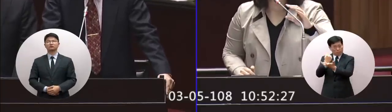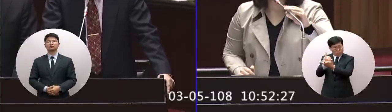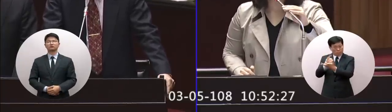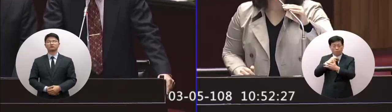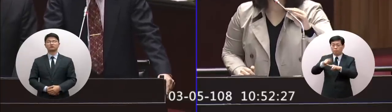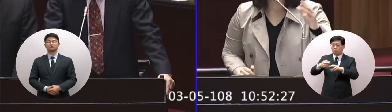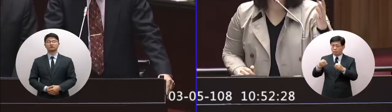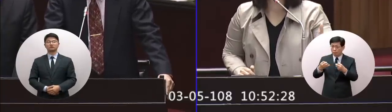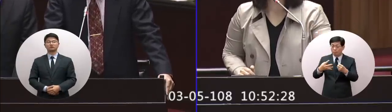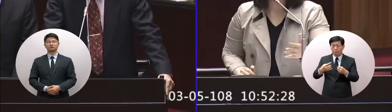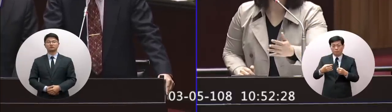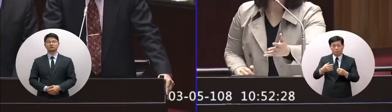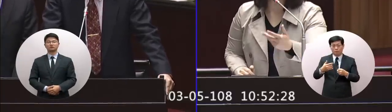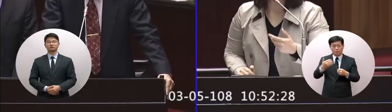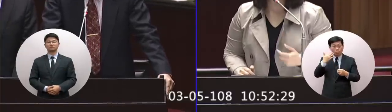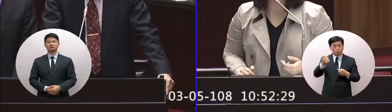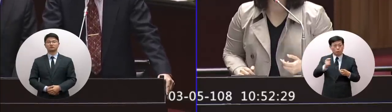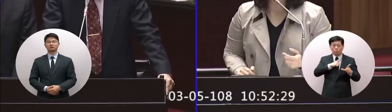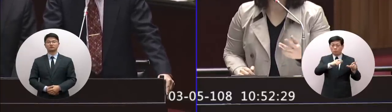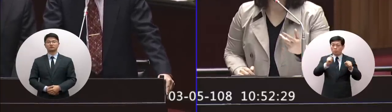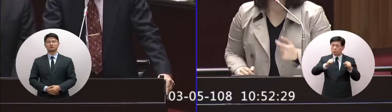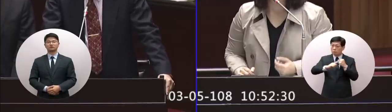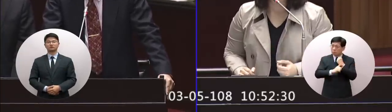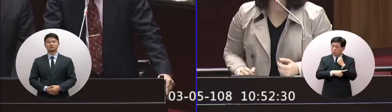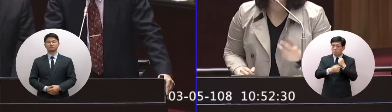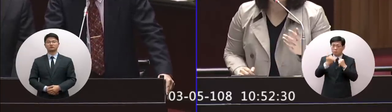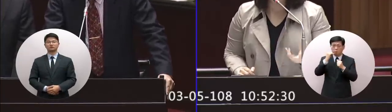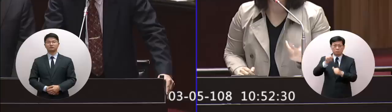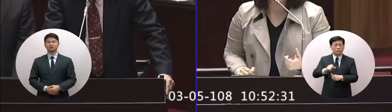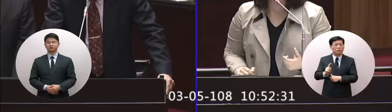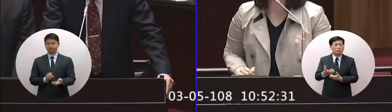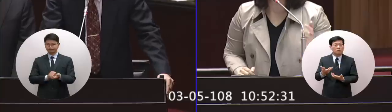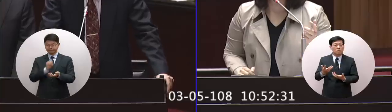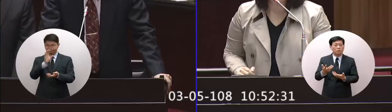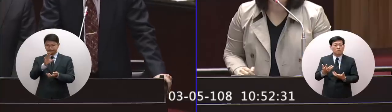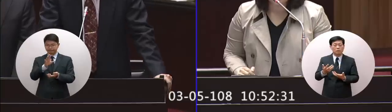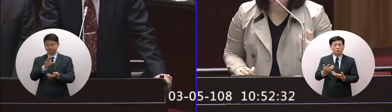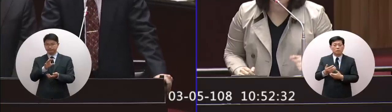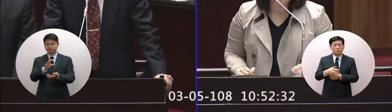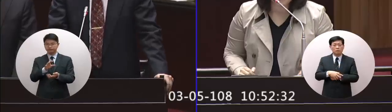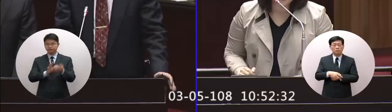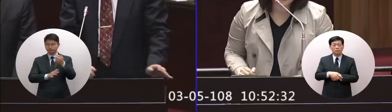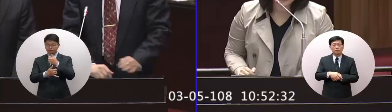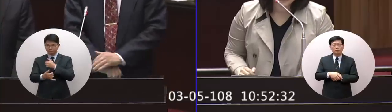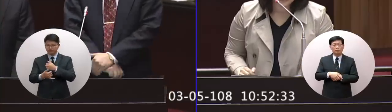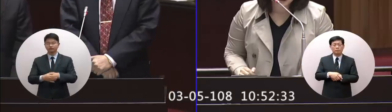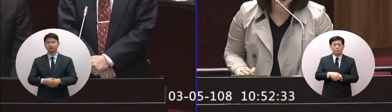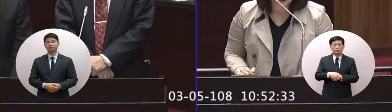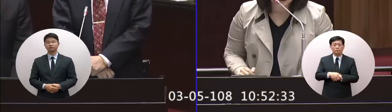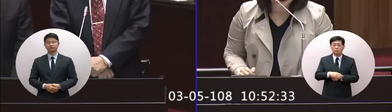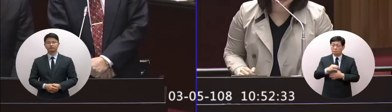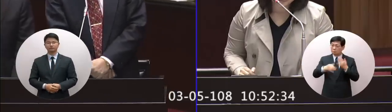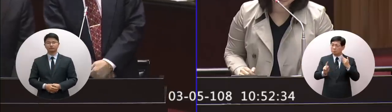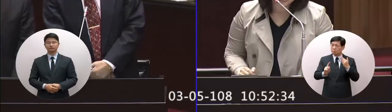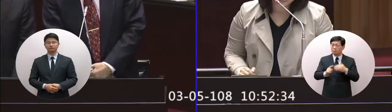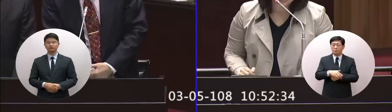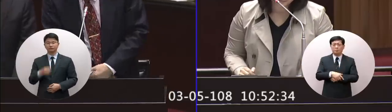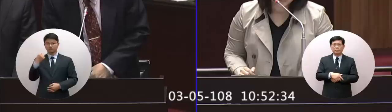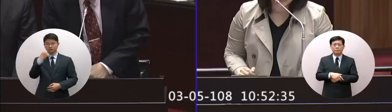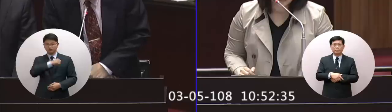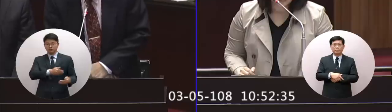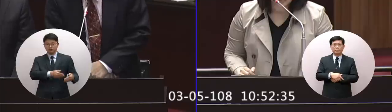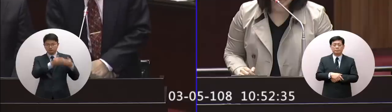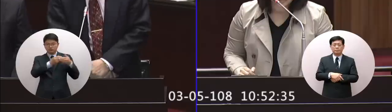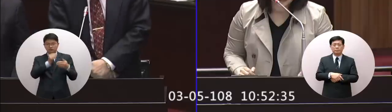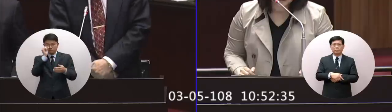加一些座谈，但没有这些，他们是依什么样的东西要让你罚？依什么样的法规要给你罚？ 跟委员报告， 标准 呢、啊？《人民关系条